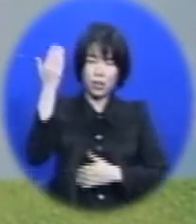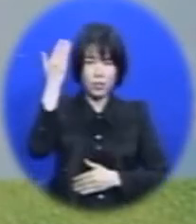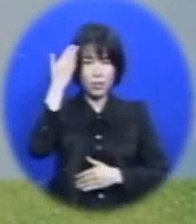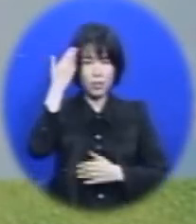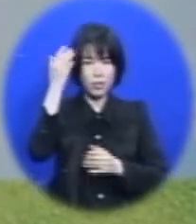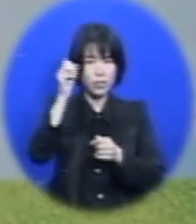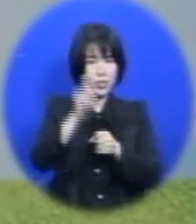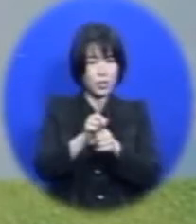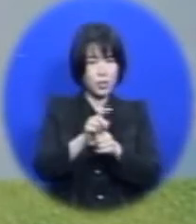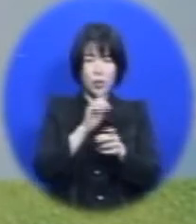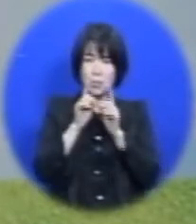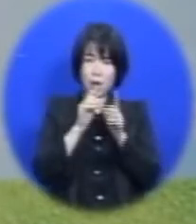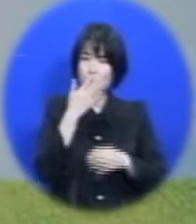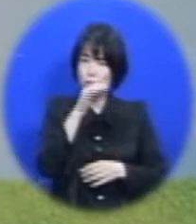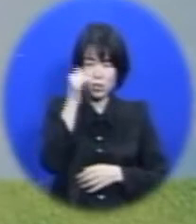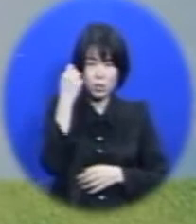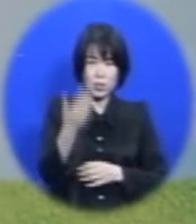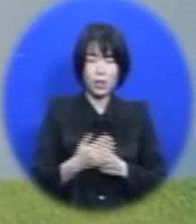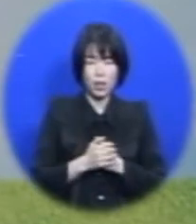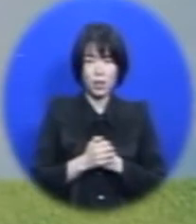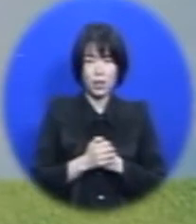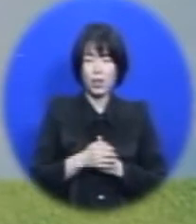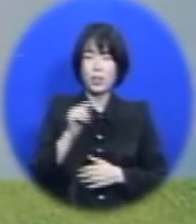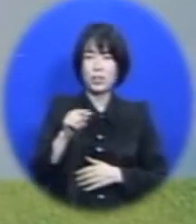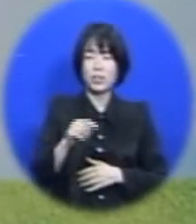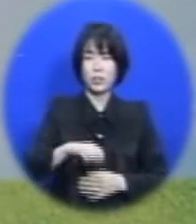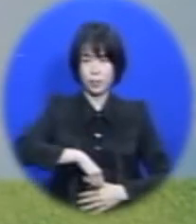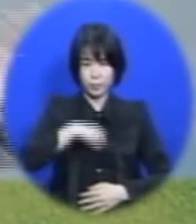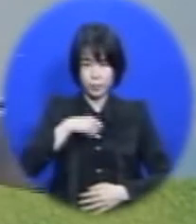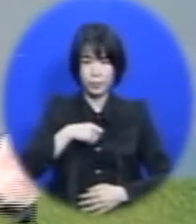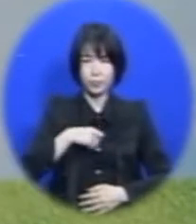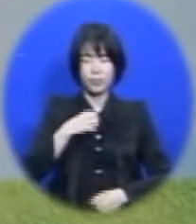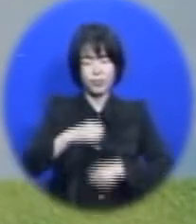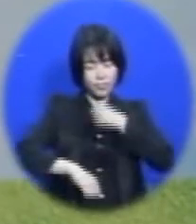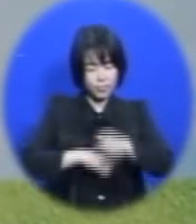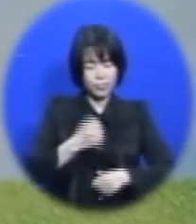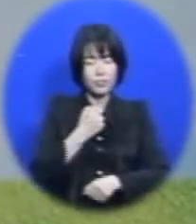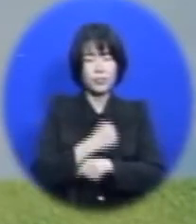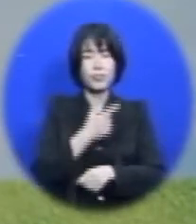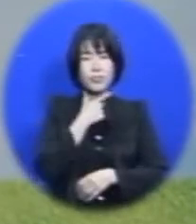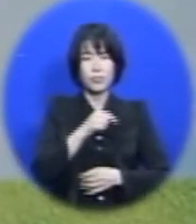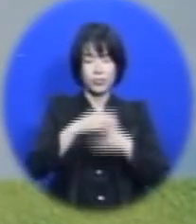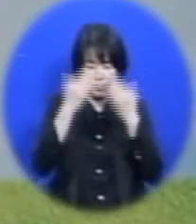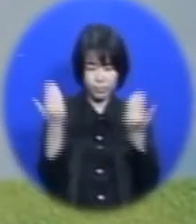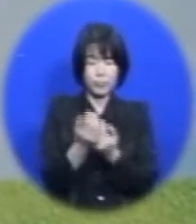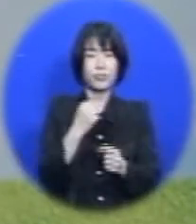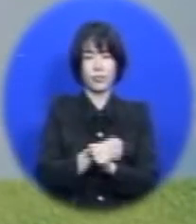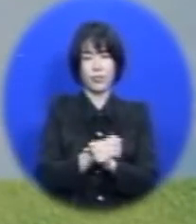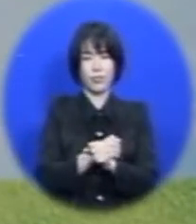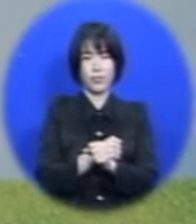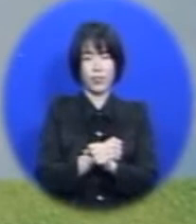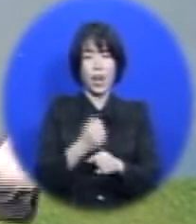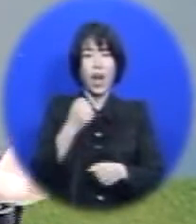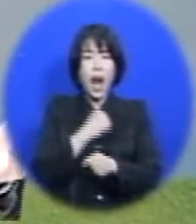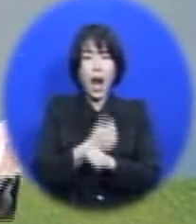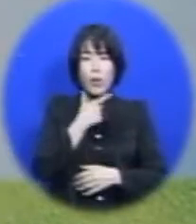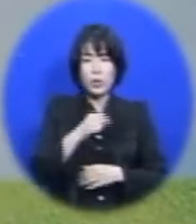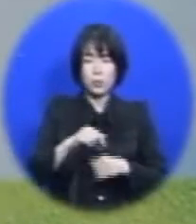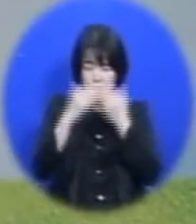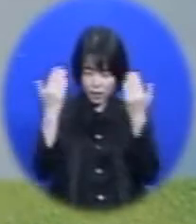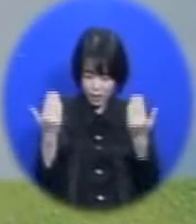건가요? 그는 솔직히 하고 싶은 대로 다 하고 싶었던 거예요. 하고 싶은 대로 다